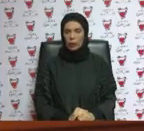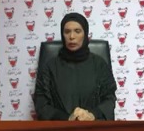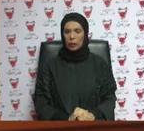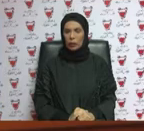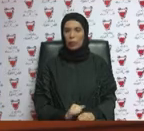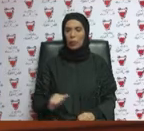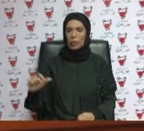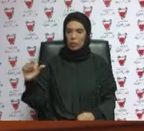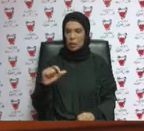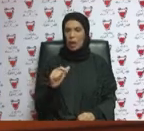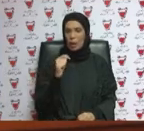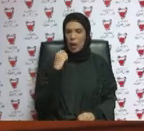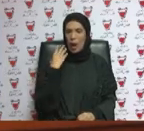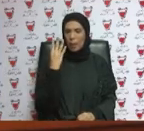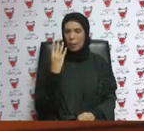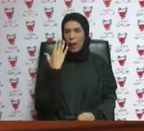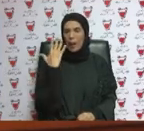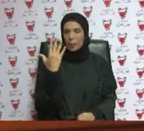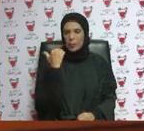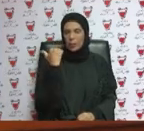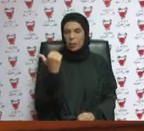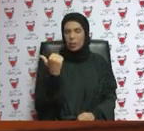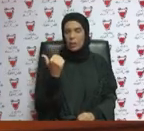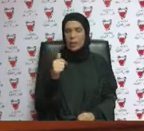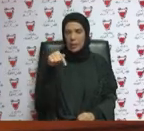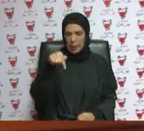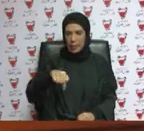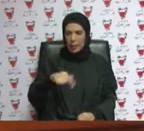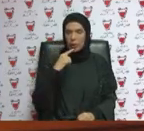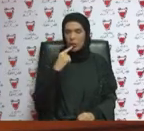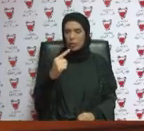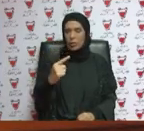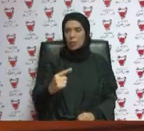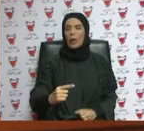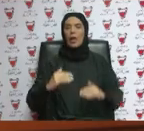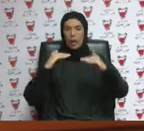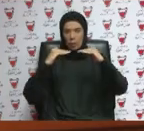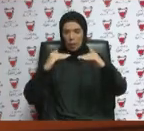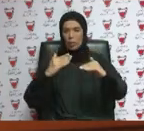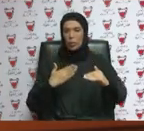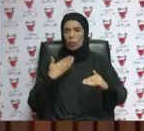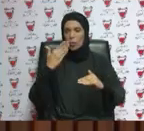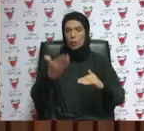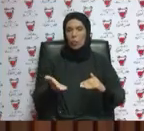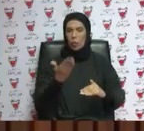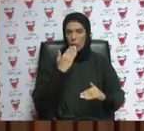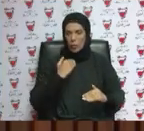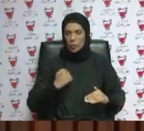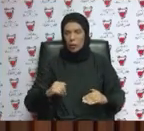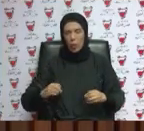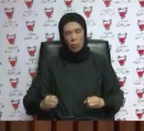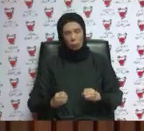للأشهر أبريل ومايو ويونيو للعام 2020 لضمان استقرار والاستدامة وعدم المساس بالمستوى